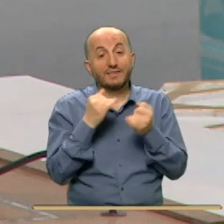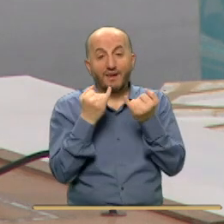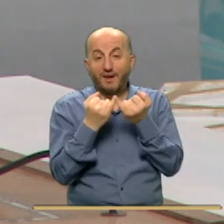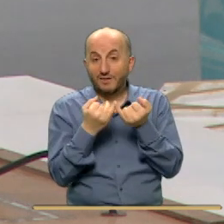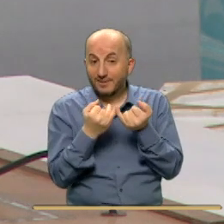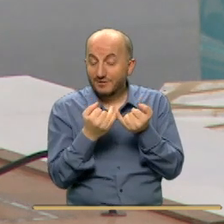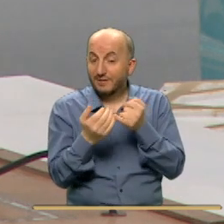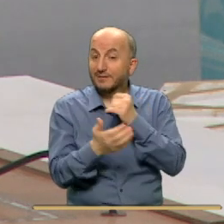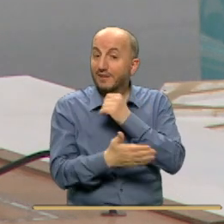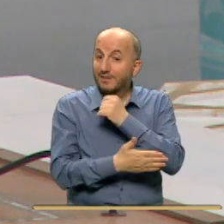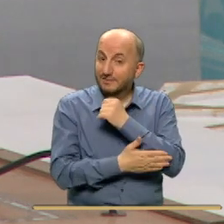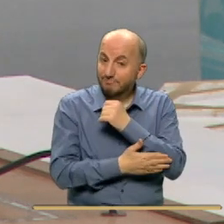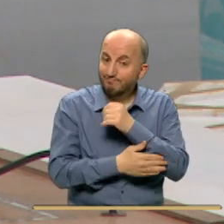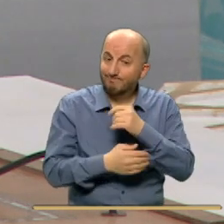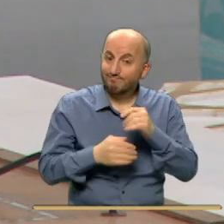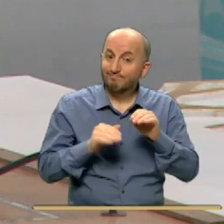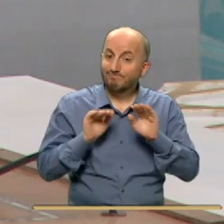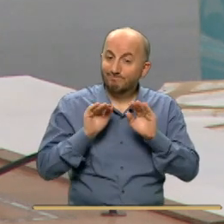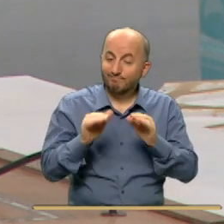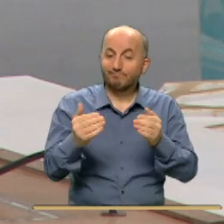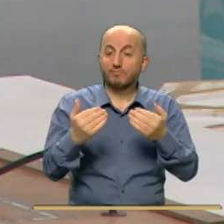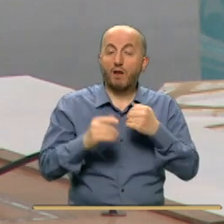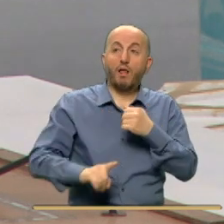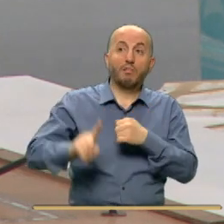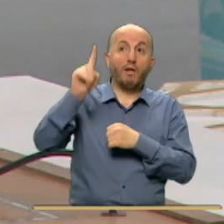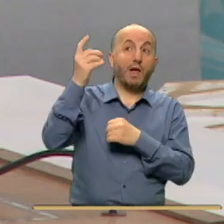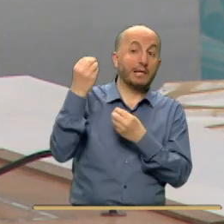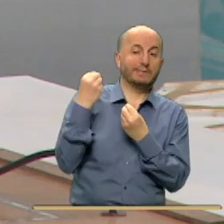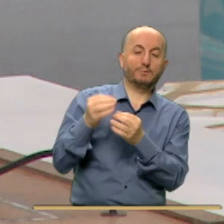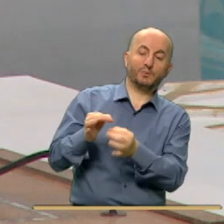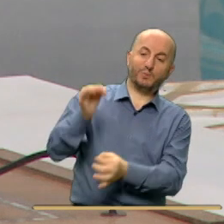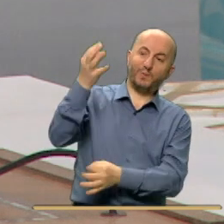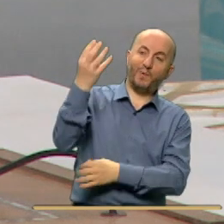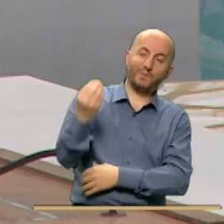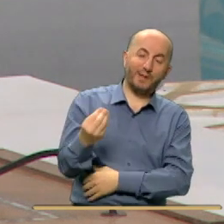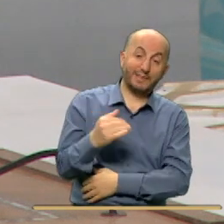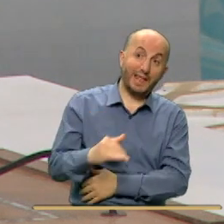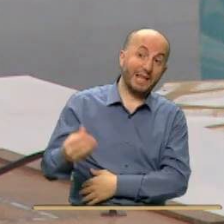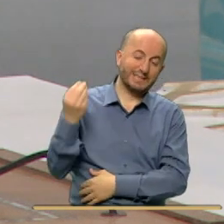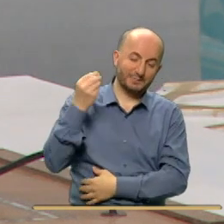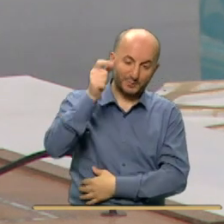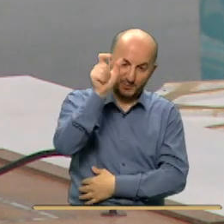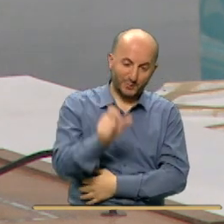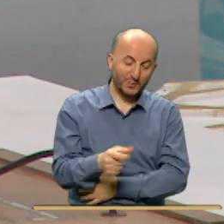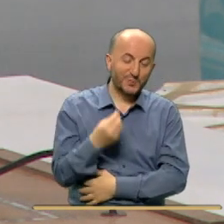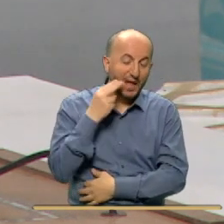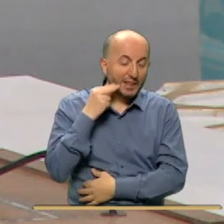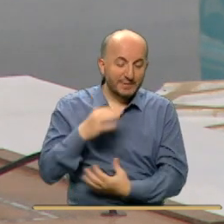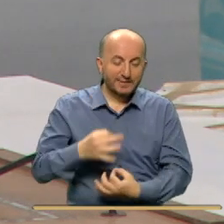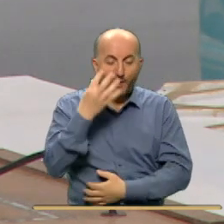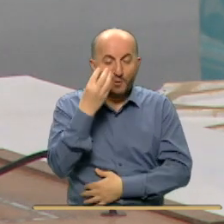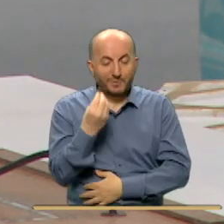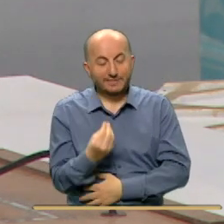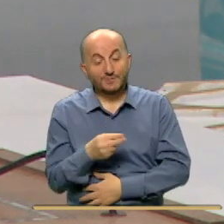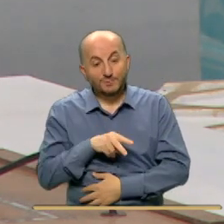kardeşliği, yardımlaşmayı, Allah'a daha iyi bir kul olmayı, daha iyi bir insan, güzel ahlaklı bir insan